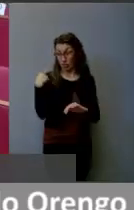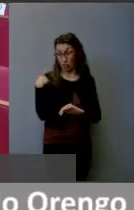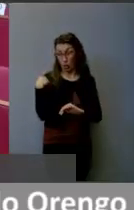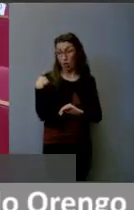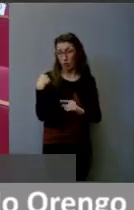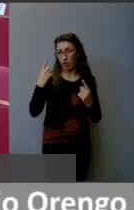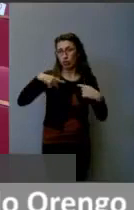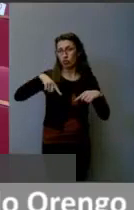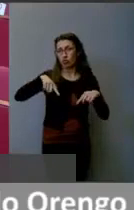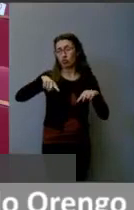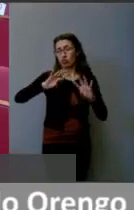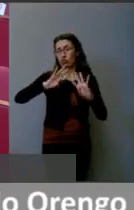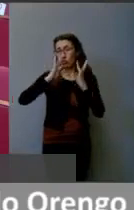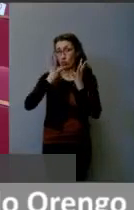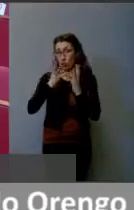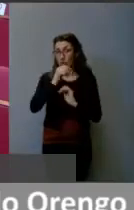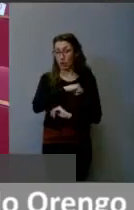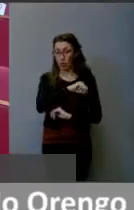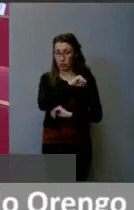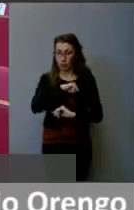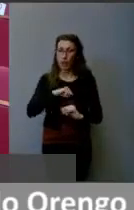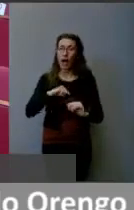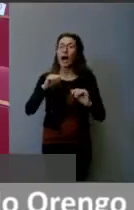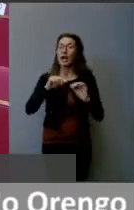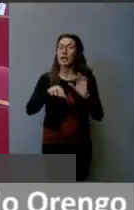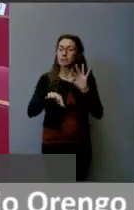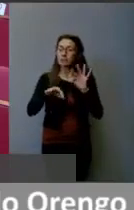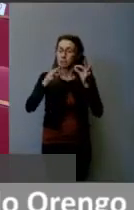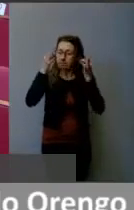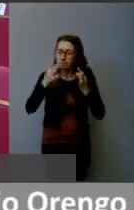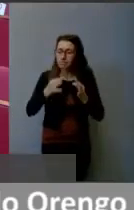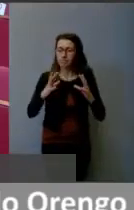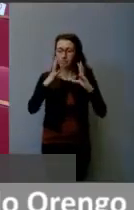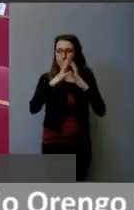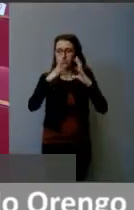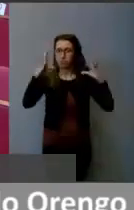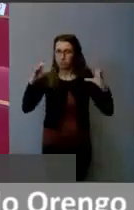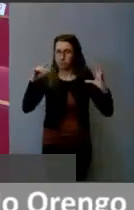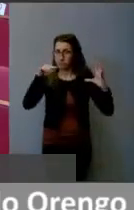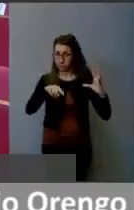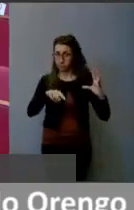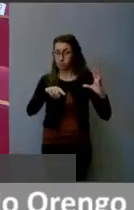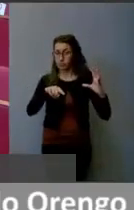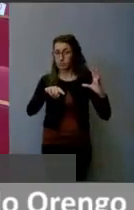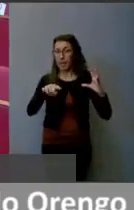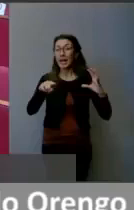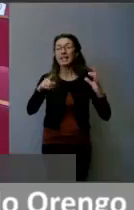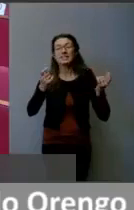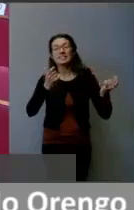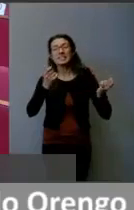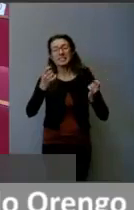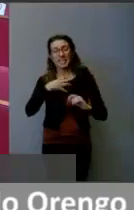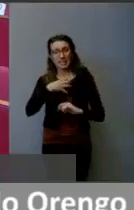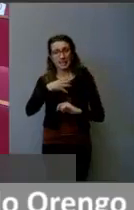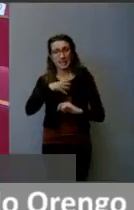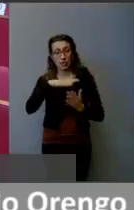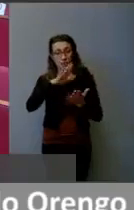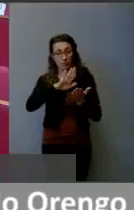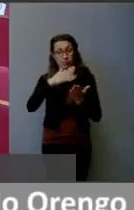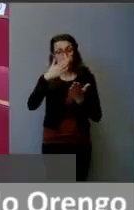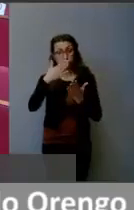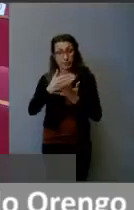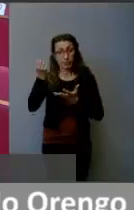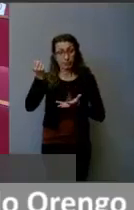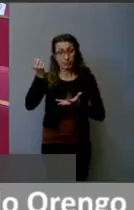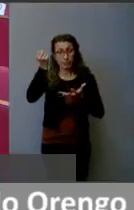comunale, l'immobile dell'ex mercato di Bolzaneto è stato assegnato alla Direzione Valorizzazione del Patrimonio, demandando alla